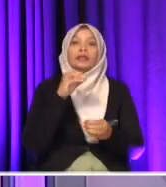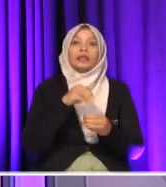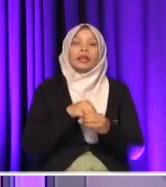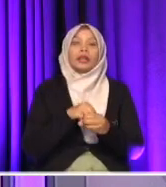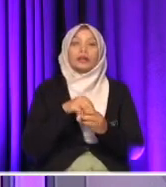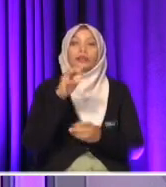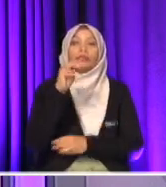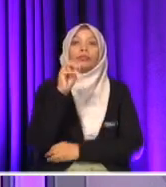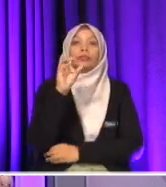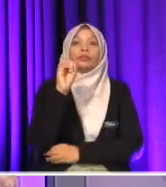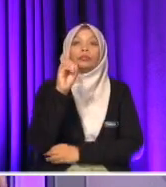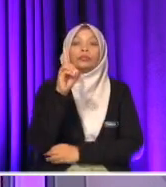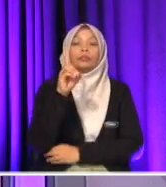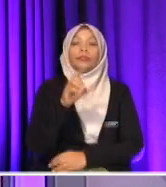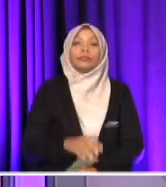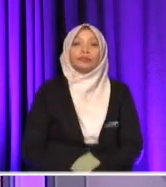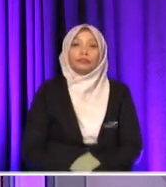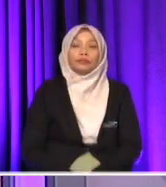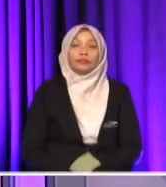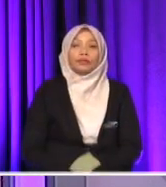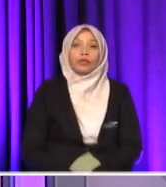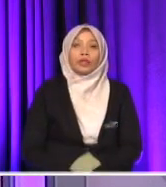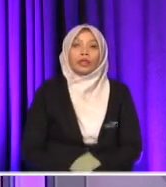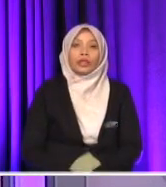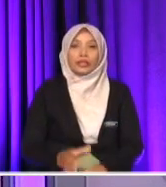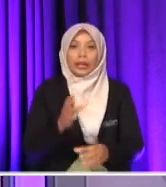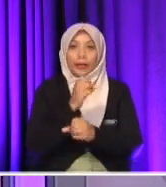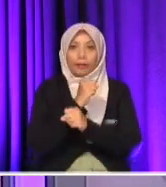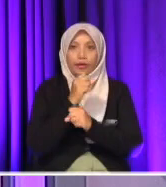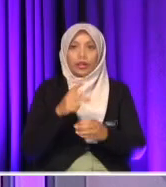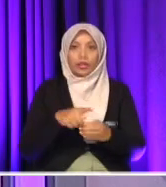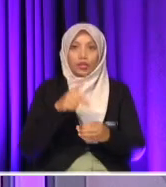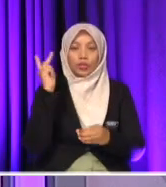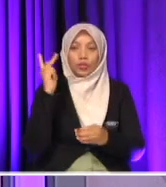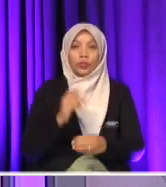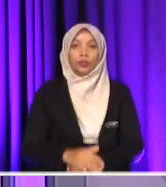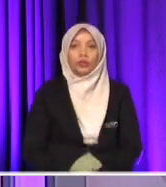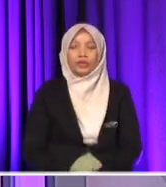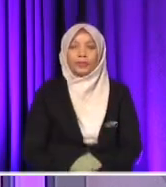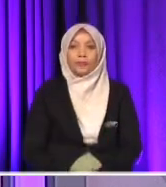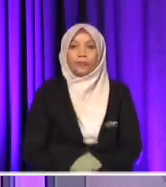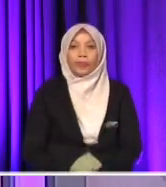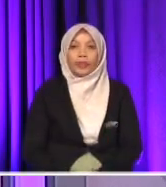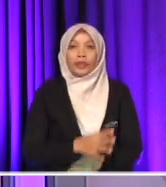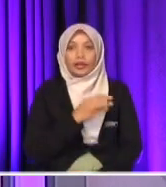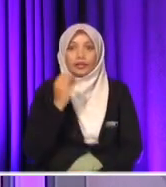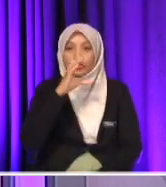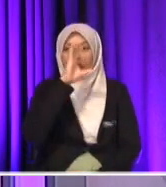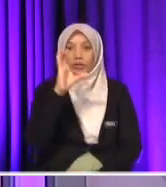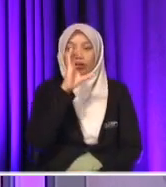kan? Okay, non kompleks tadi, supaya bila kita tekan tu kita akan dapat keluar jawapan sudut ni tadi. Tak perlu kita cari lagi dengan kiraan matematik